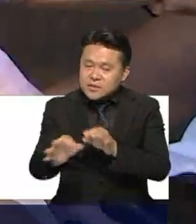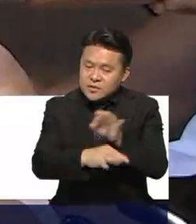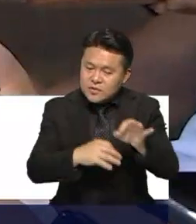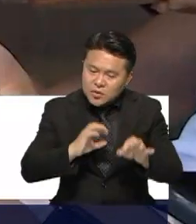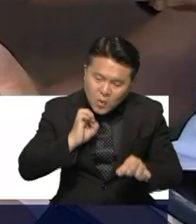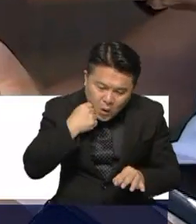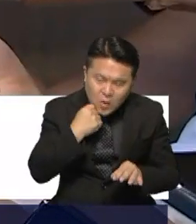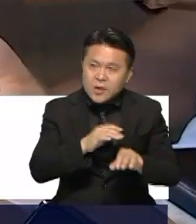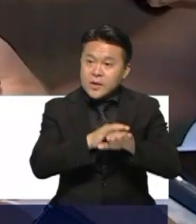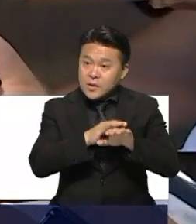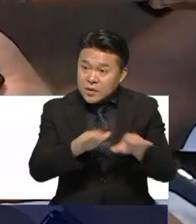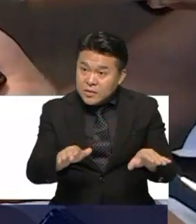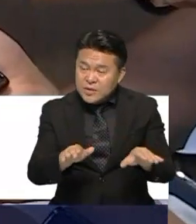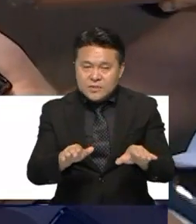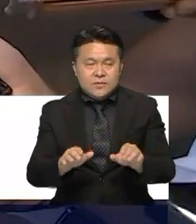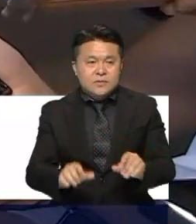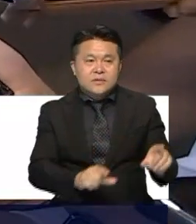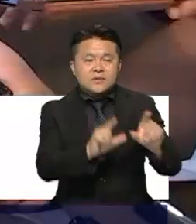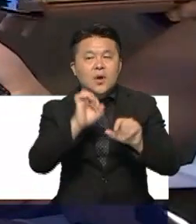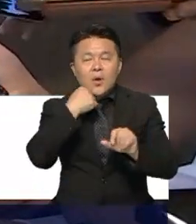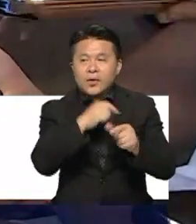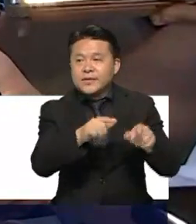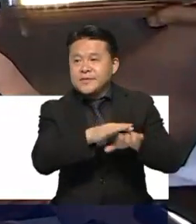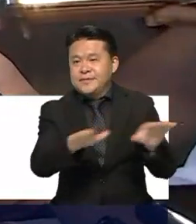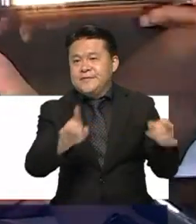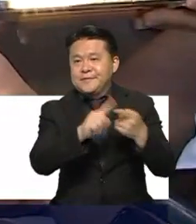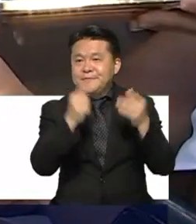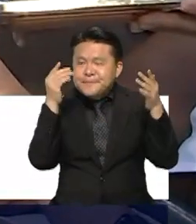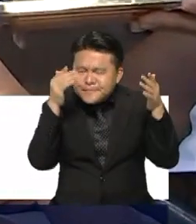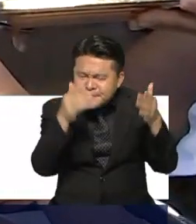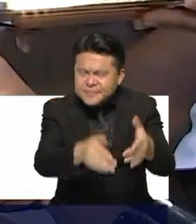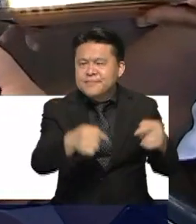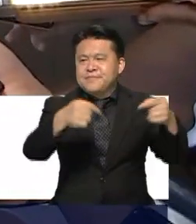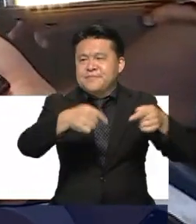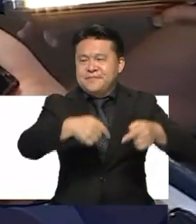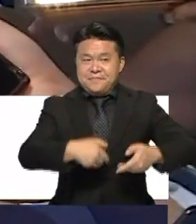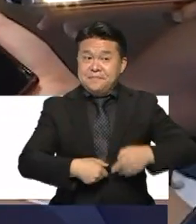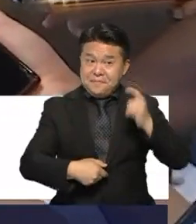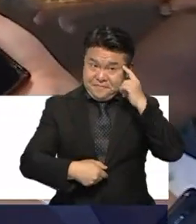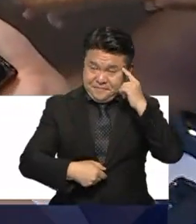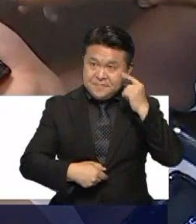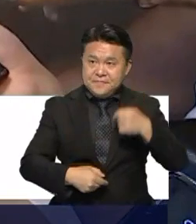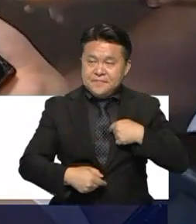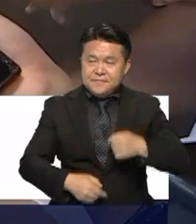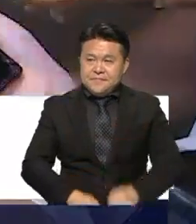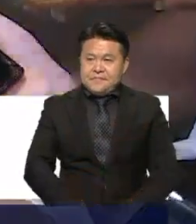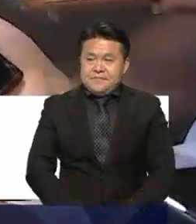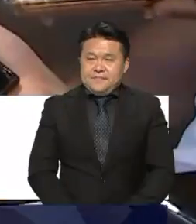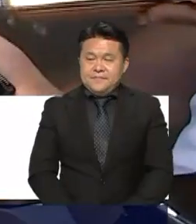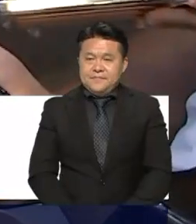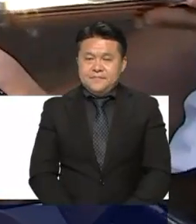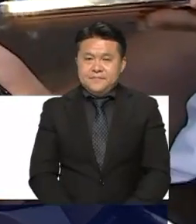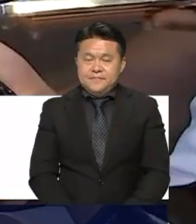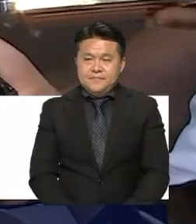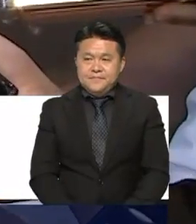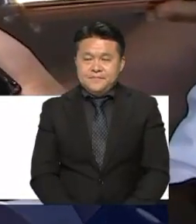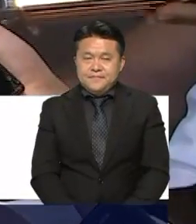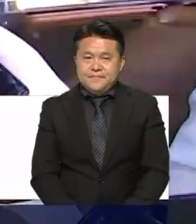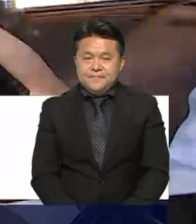또 민생의 어려움을 해결하는 문제에 대해서 한번 깊이 있는 논의가 있었으면 좋겠다는